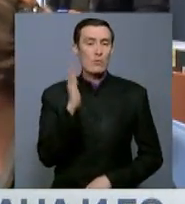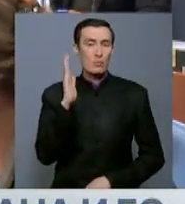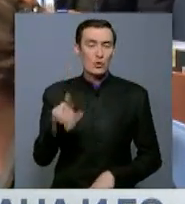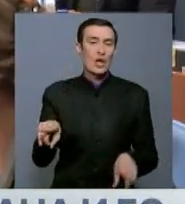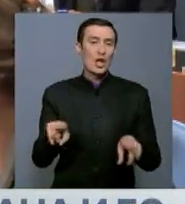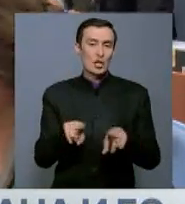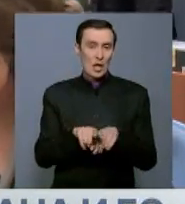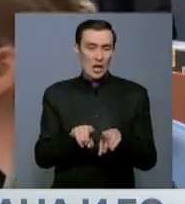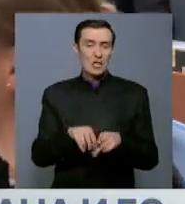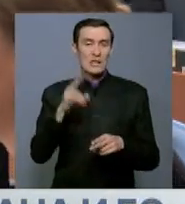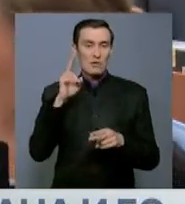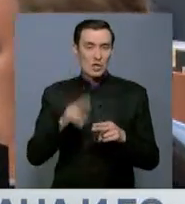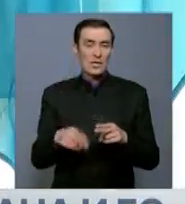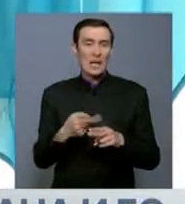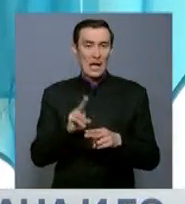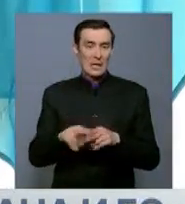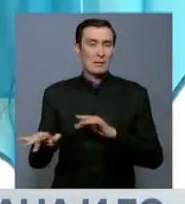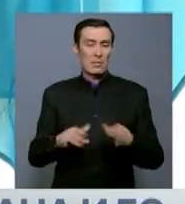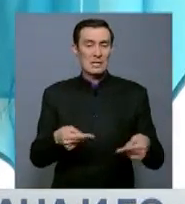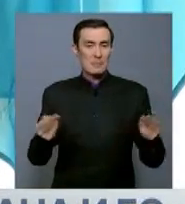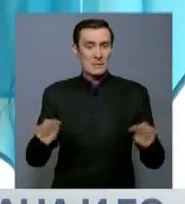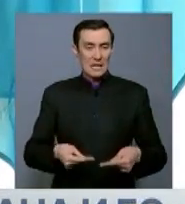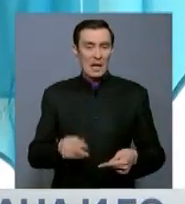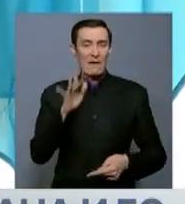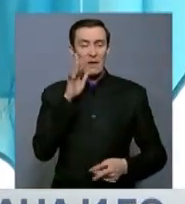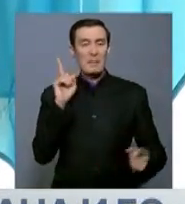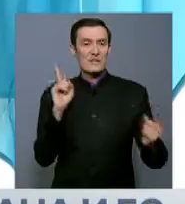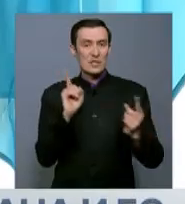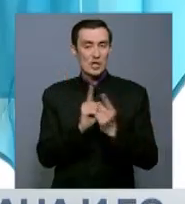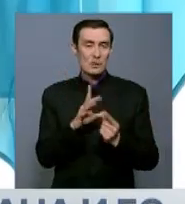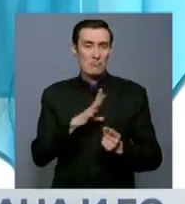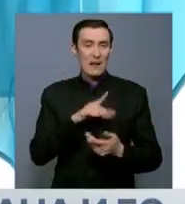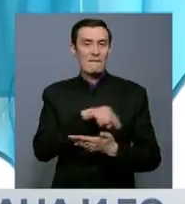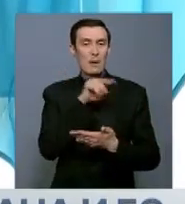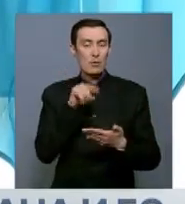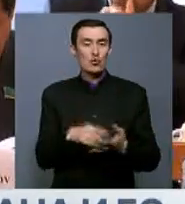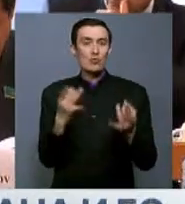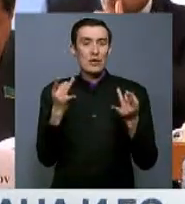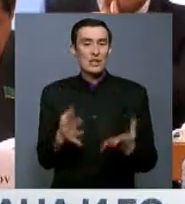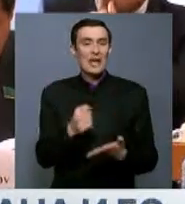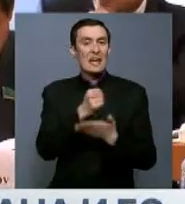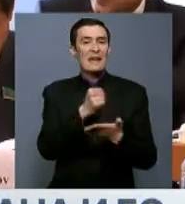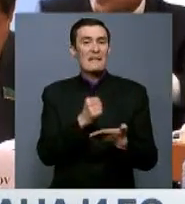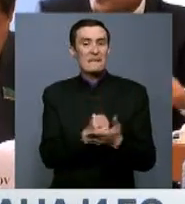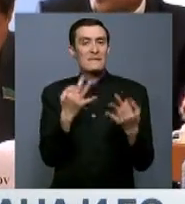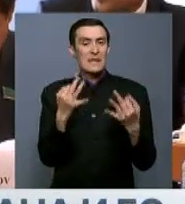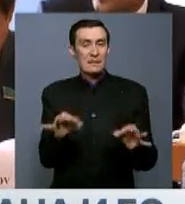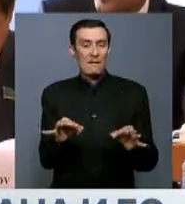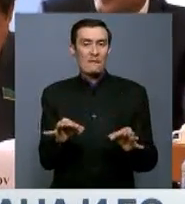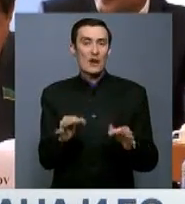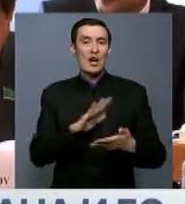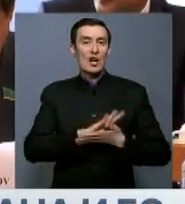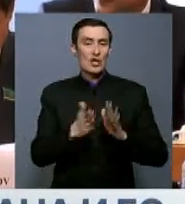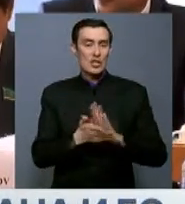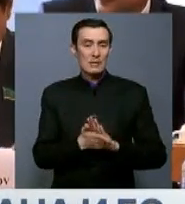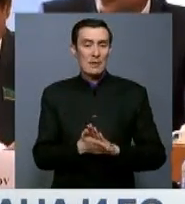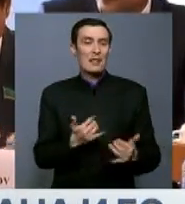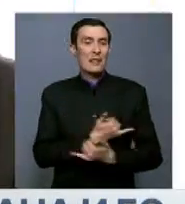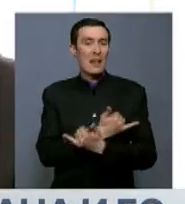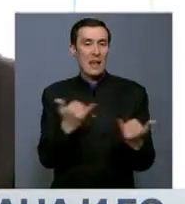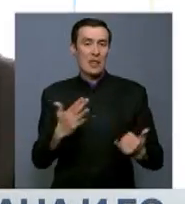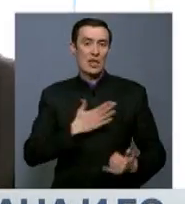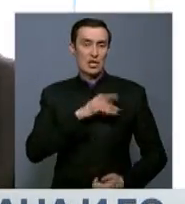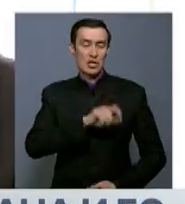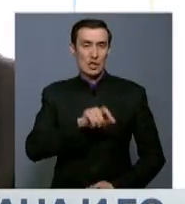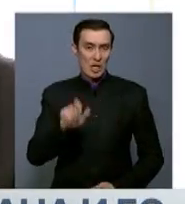времени также завершат этот процесс. Во время встречи затрагивались и вопросы упрощения визового режима ЕС для наших граждан.